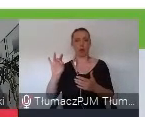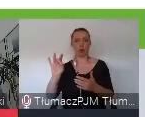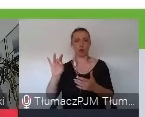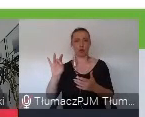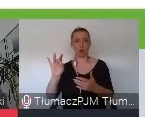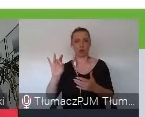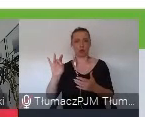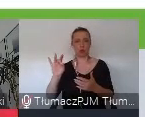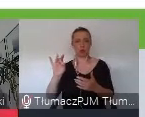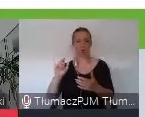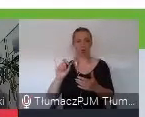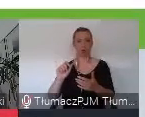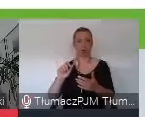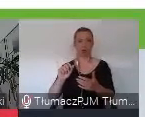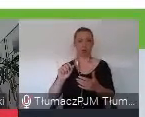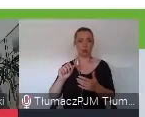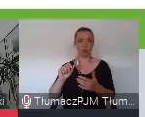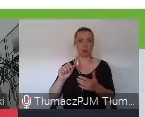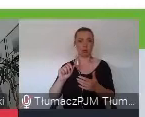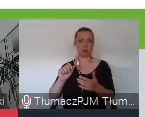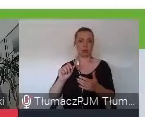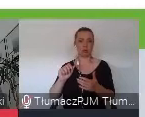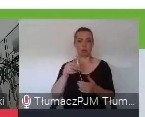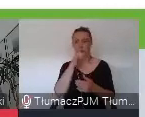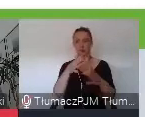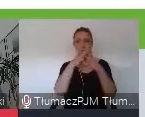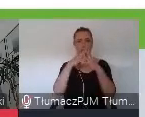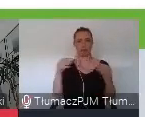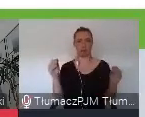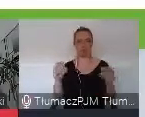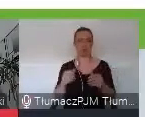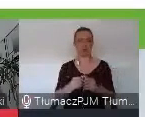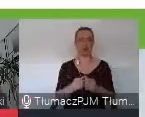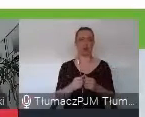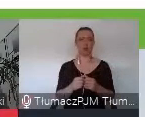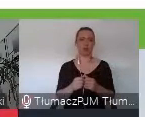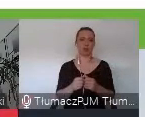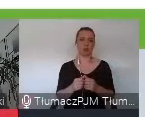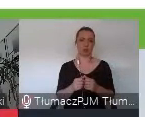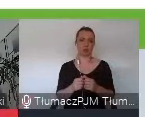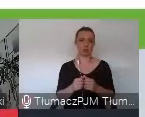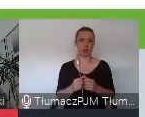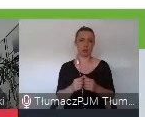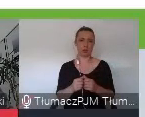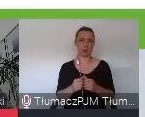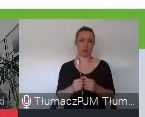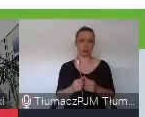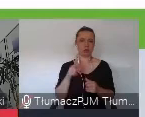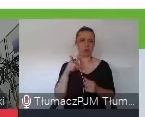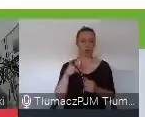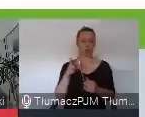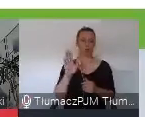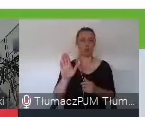dlaczego nie likwidujemy smogu, dlaczego ten smog nie znika. Ponoć ma to być specjalnym przedmiotem obrad na